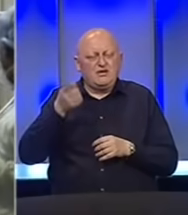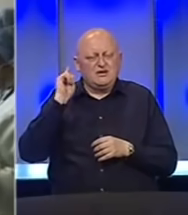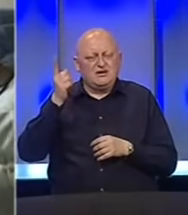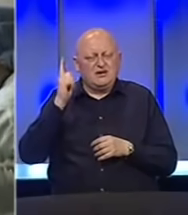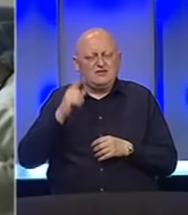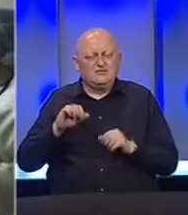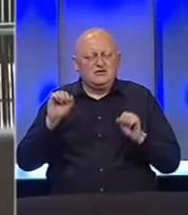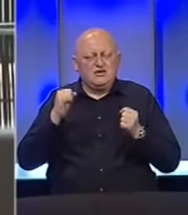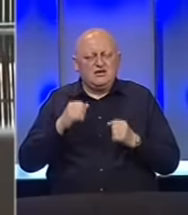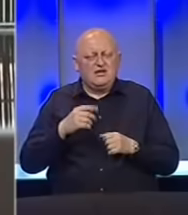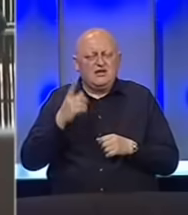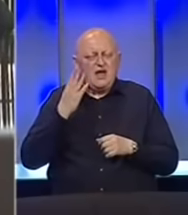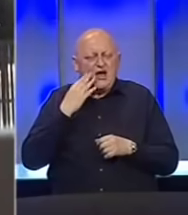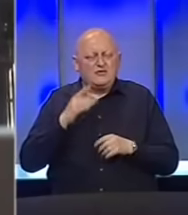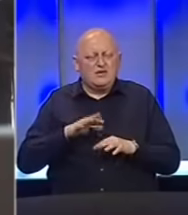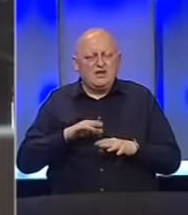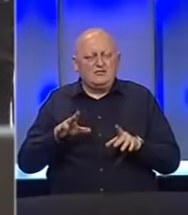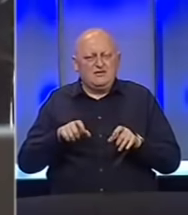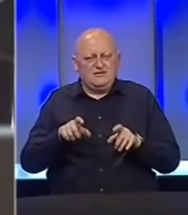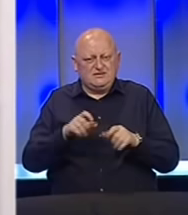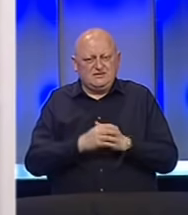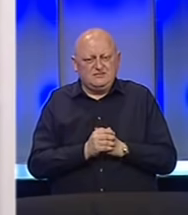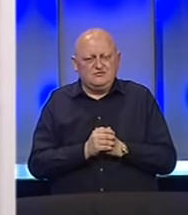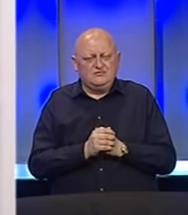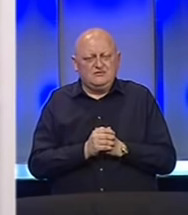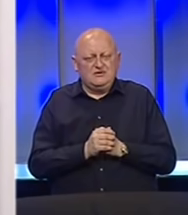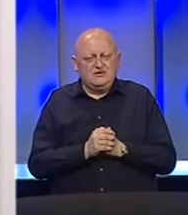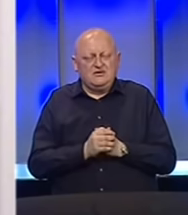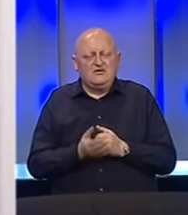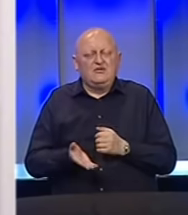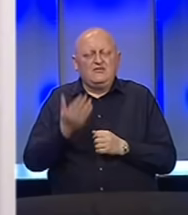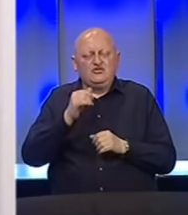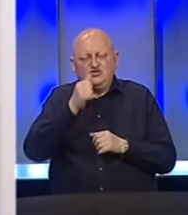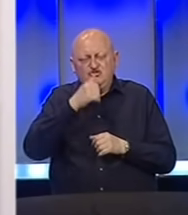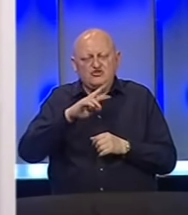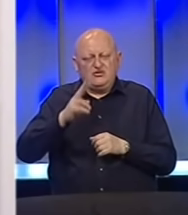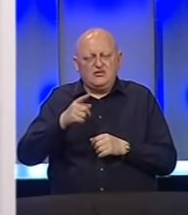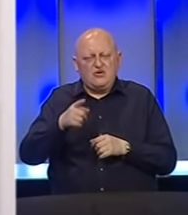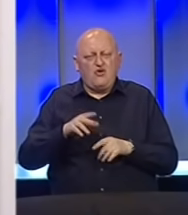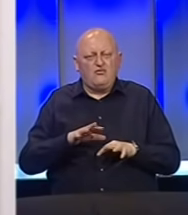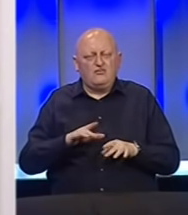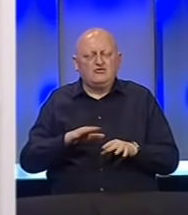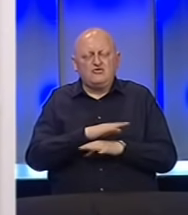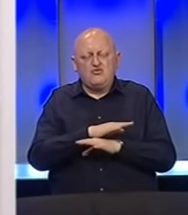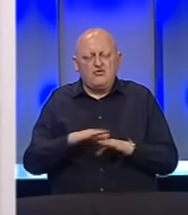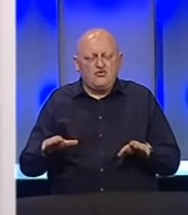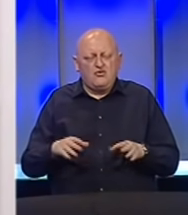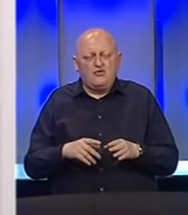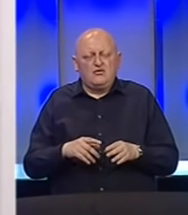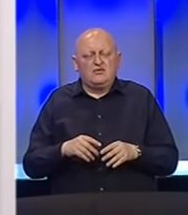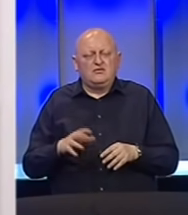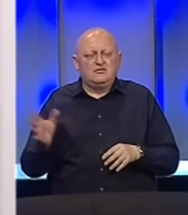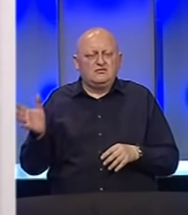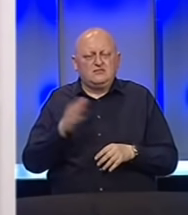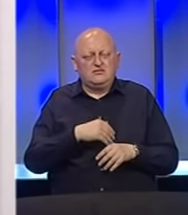kritikovao je reakciju Washingtona na epidemiju koronavirusa. Više nego išta drugo, ova pandemija je u potpunosti i konačno